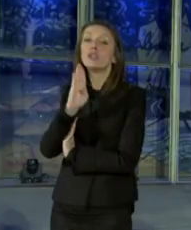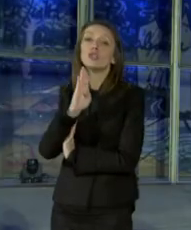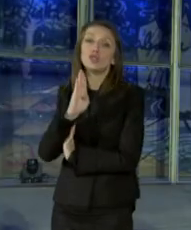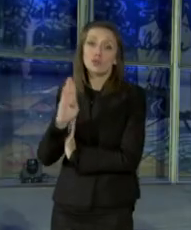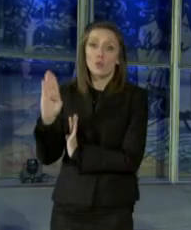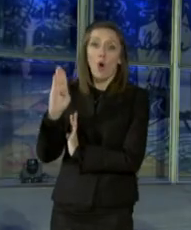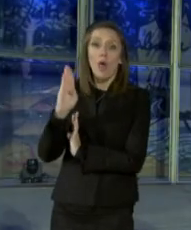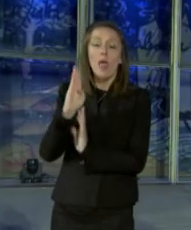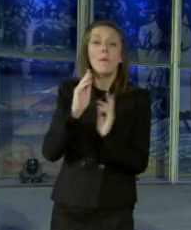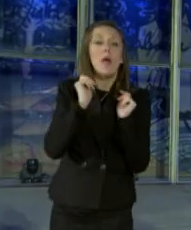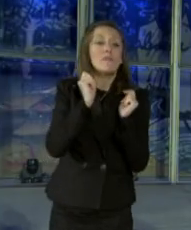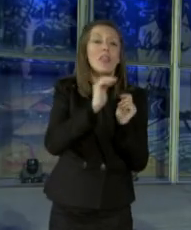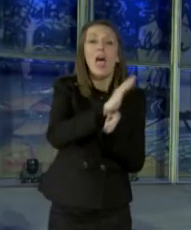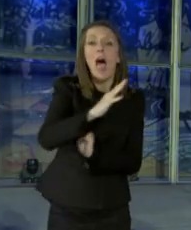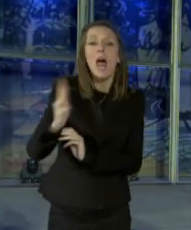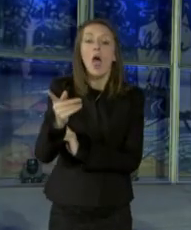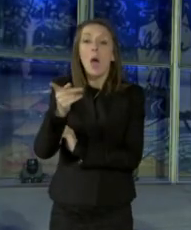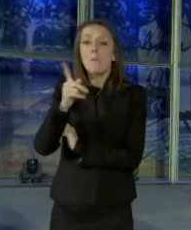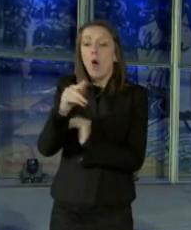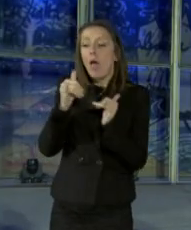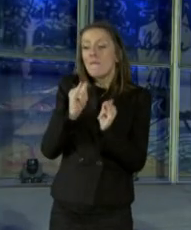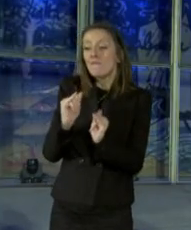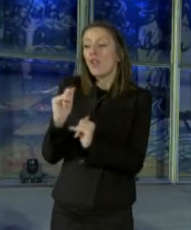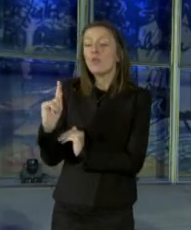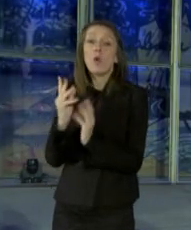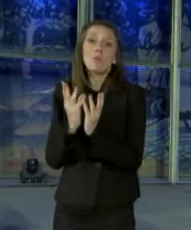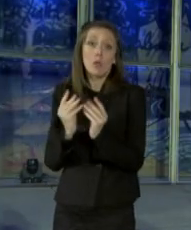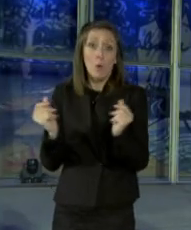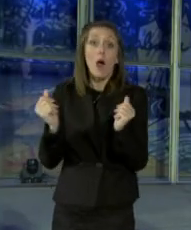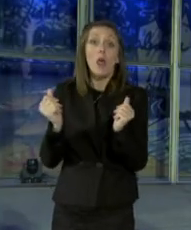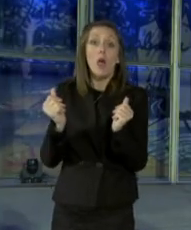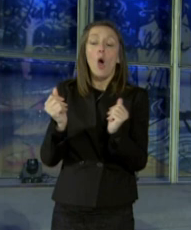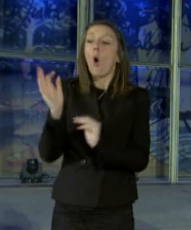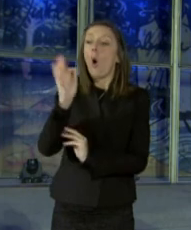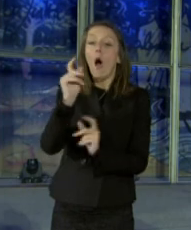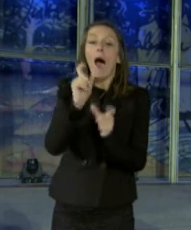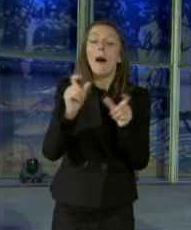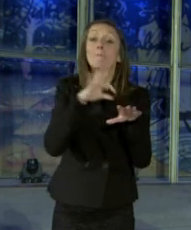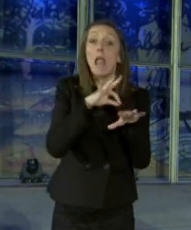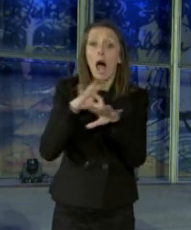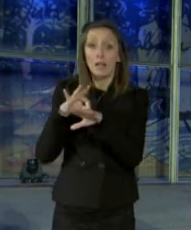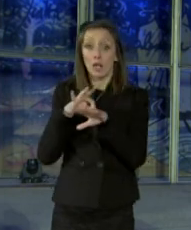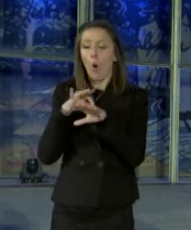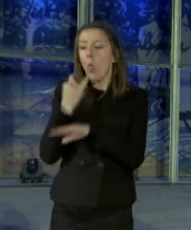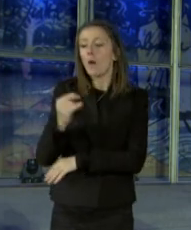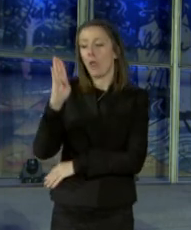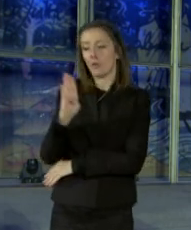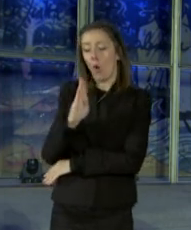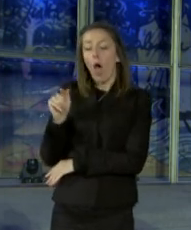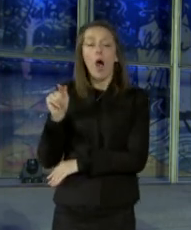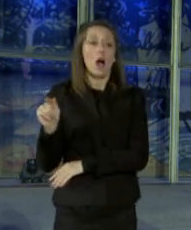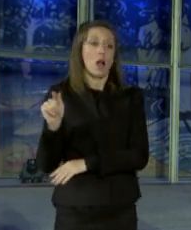confratelli per tutti i suoi figli spirituali e i suoi ammalati e lui